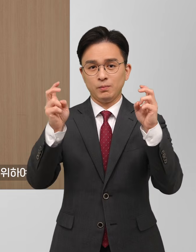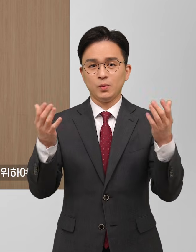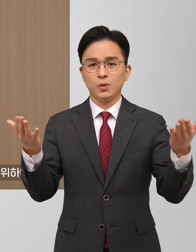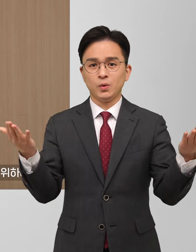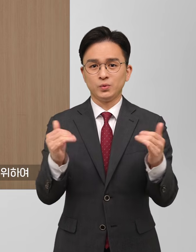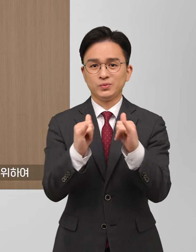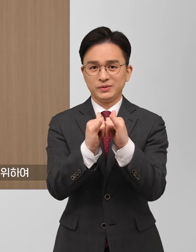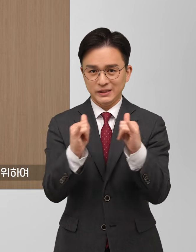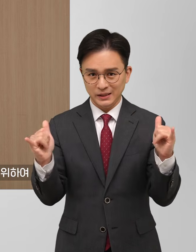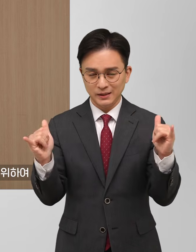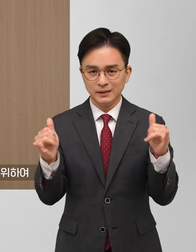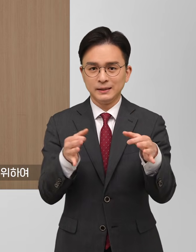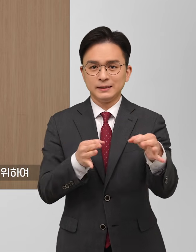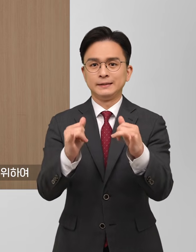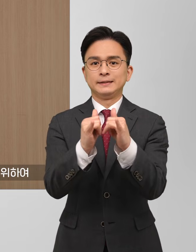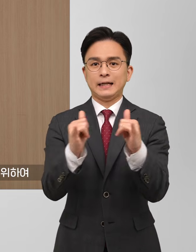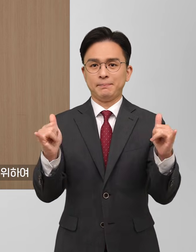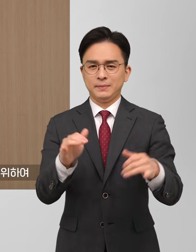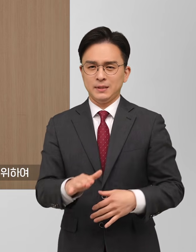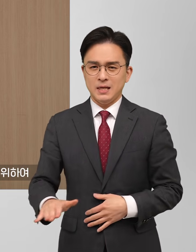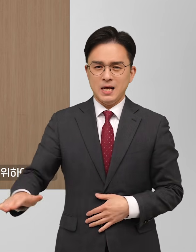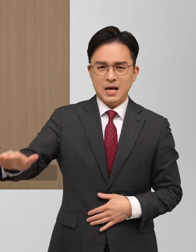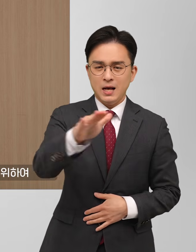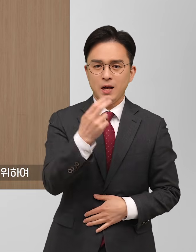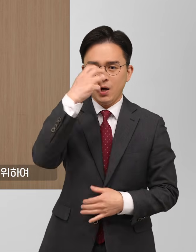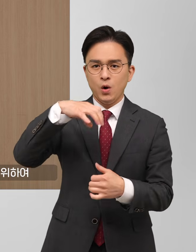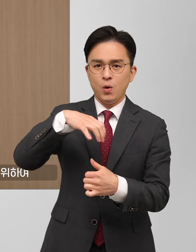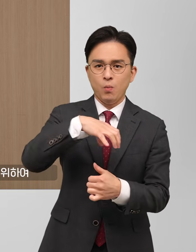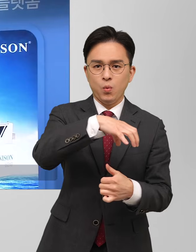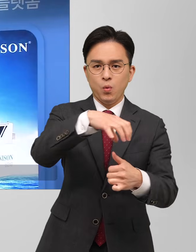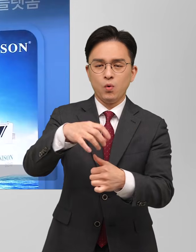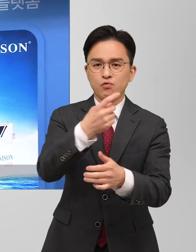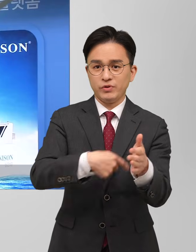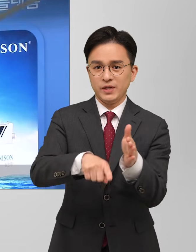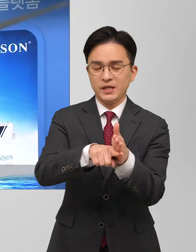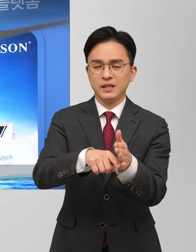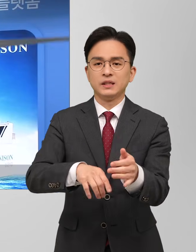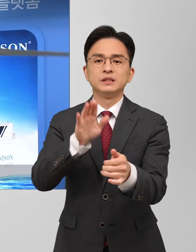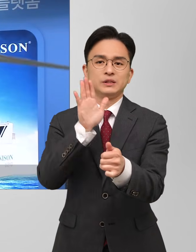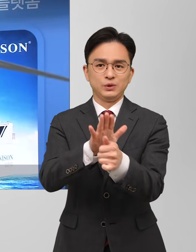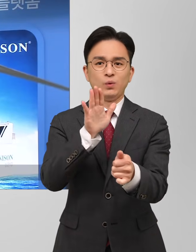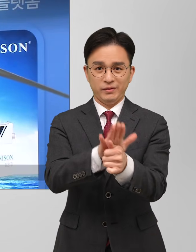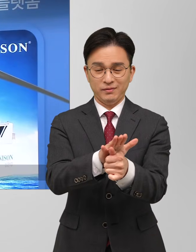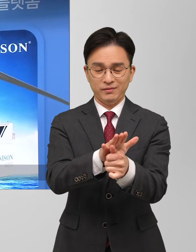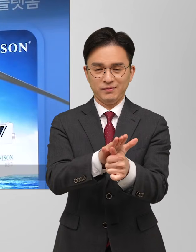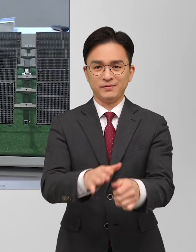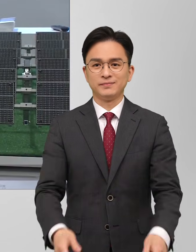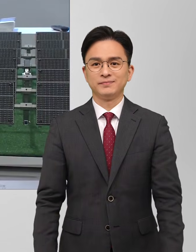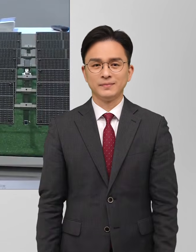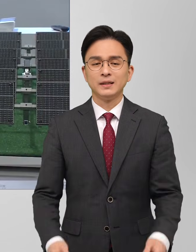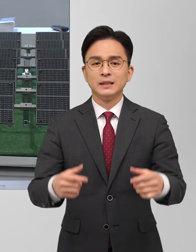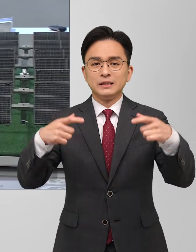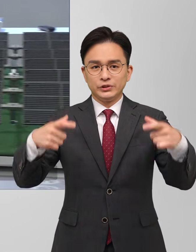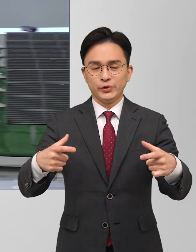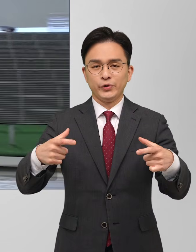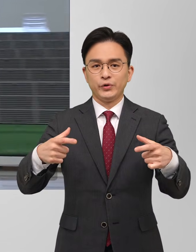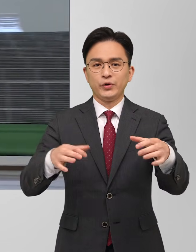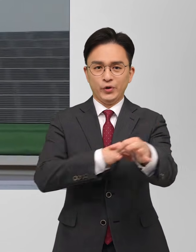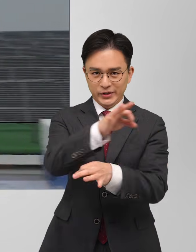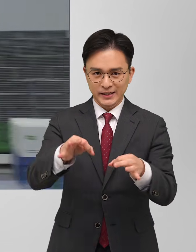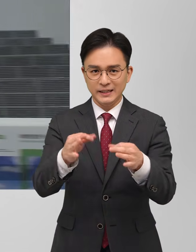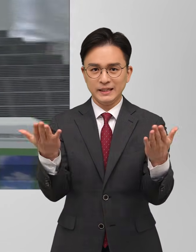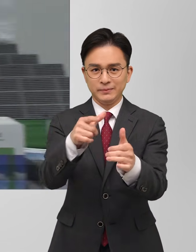있는 산업과 지역, 노동자와 소상공인을 보호하기 위하여 업종 전환 및 지역 경제 대책, 고용 안정 마련